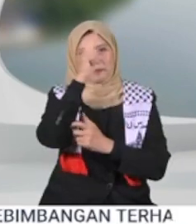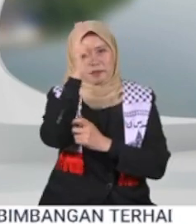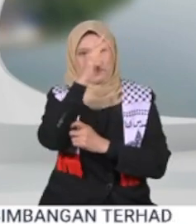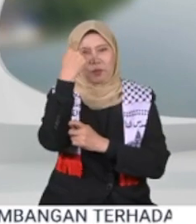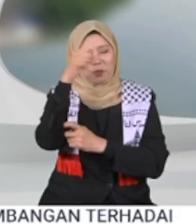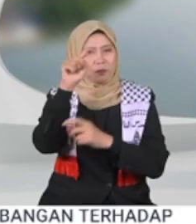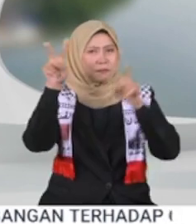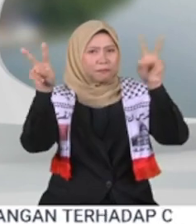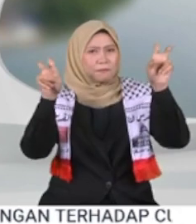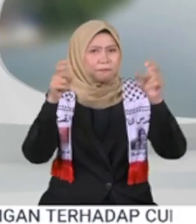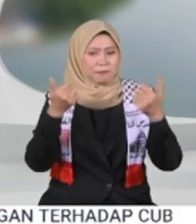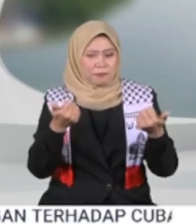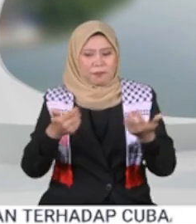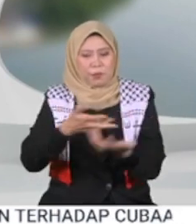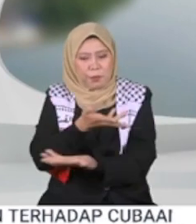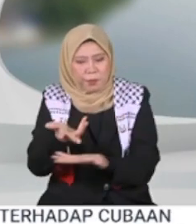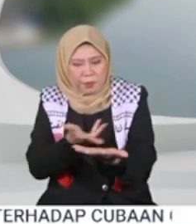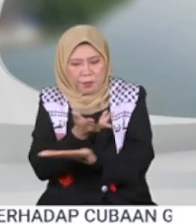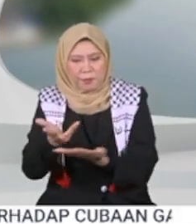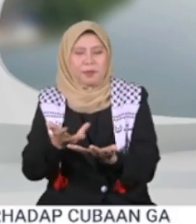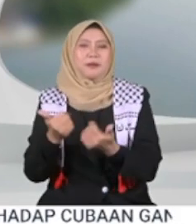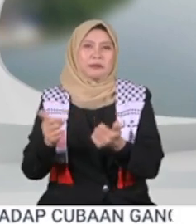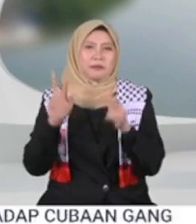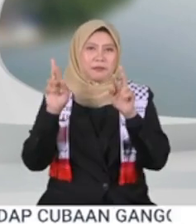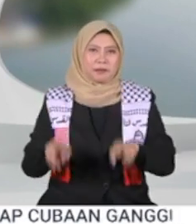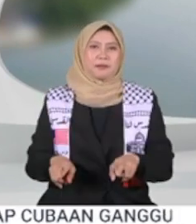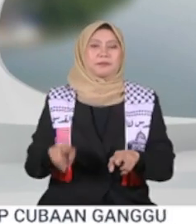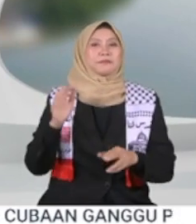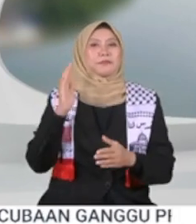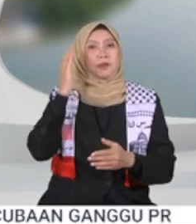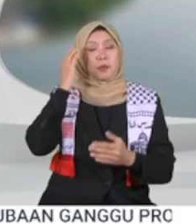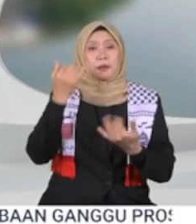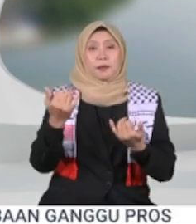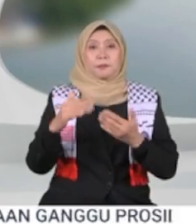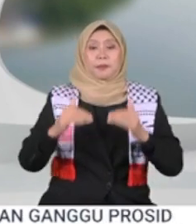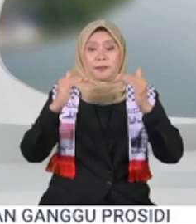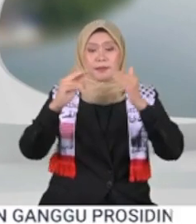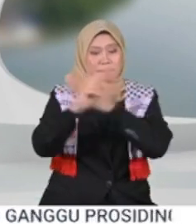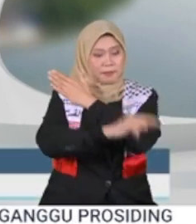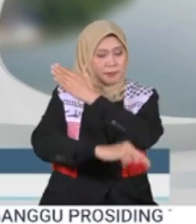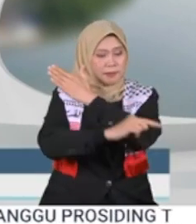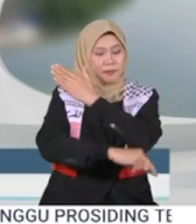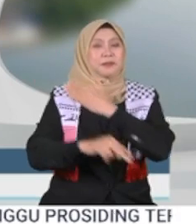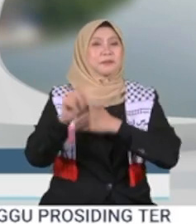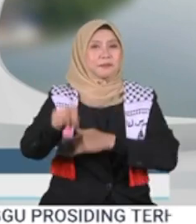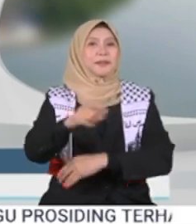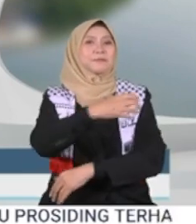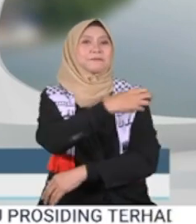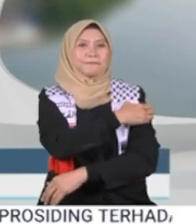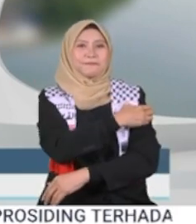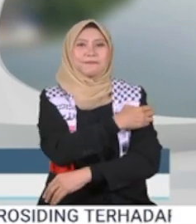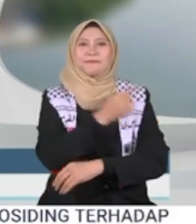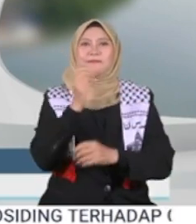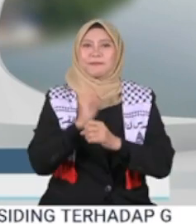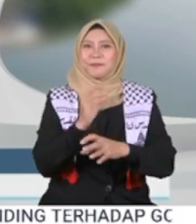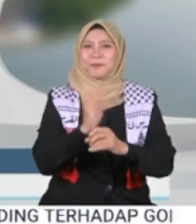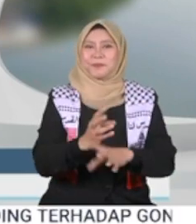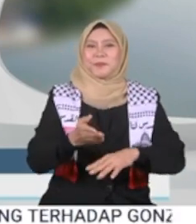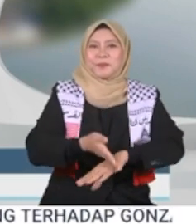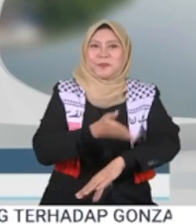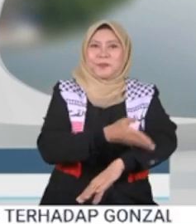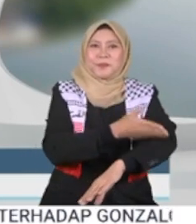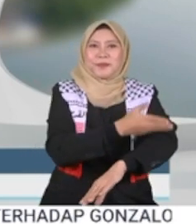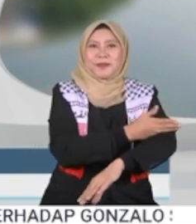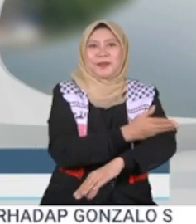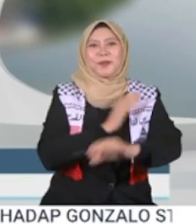untuk enali sebaiknya oleh rakyat pelaksanaannya di peringkat Negeri juga perlu diperkasa dalam usaha menambah